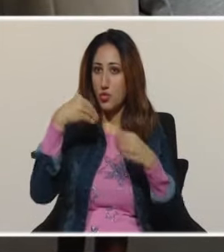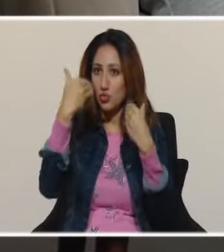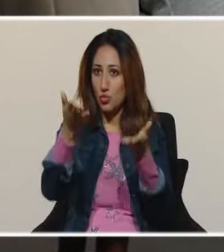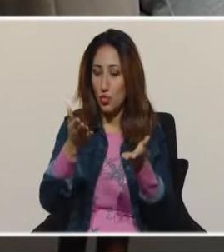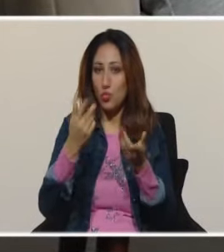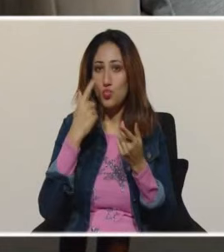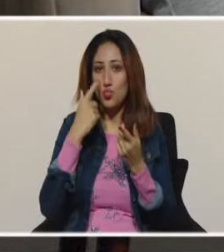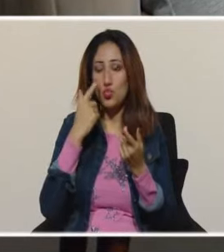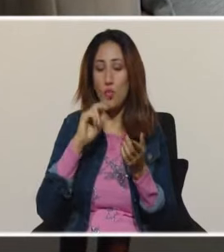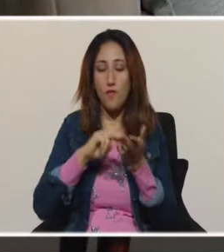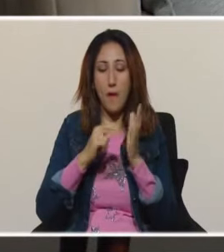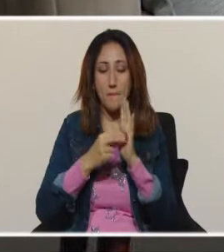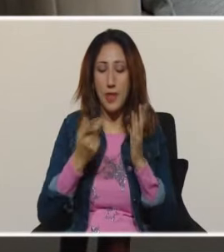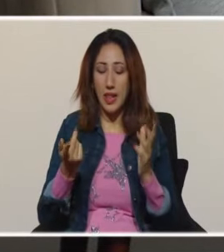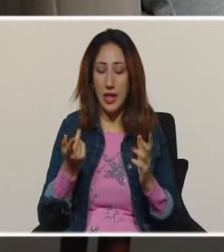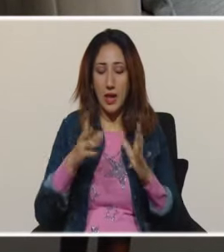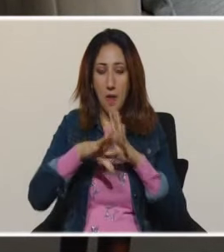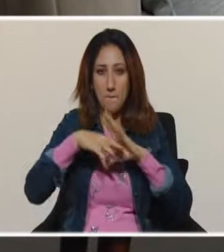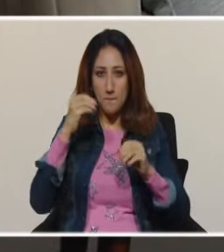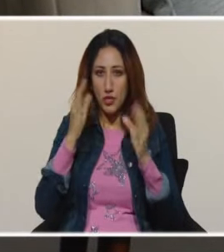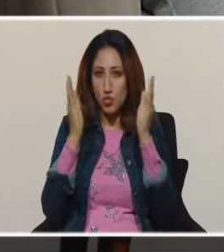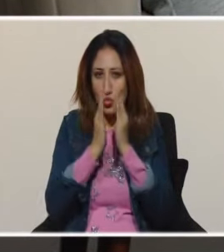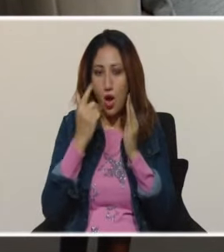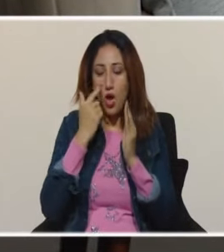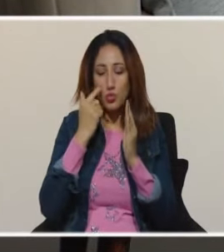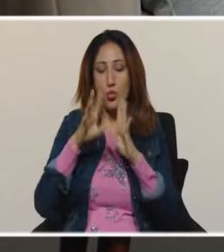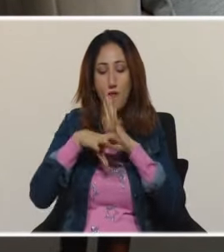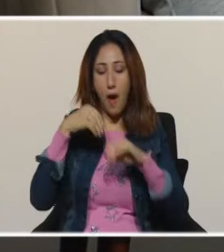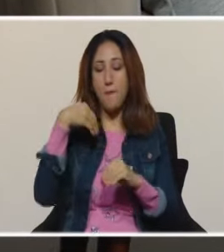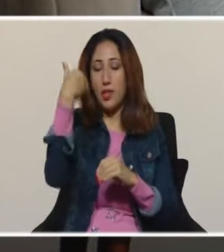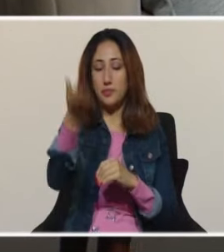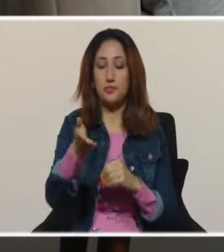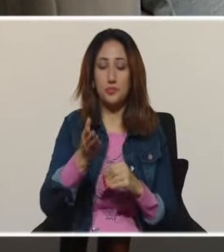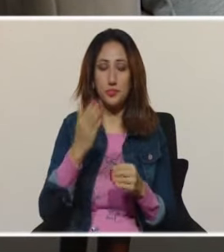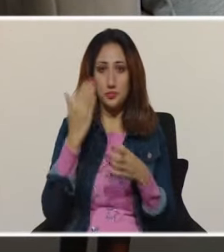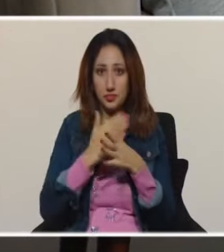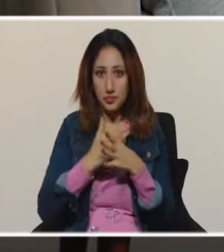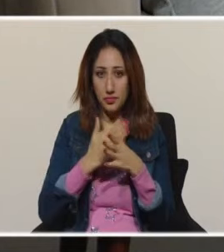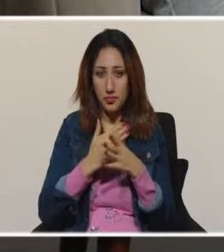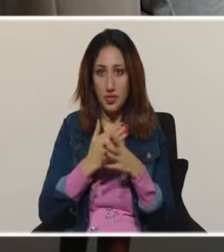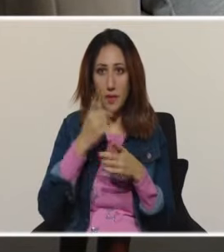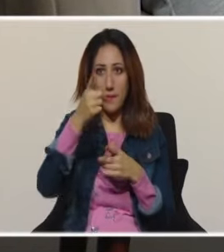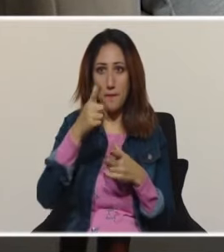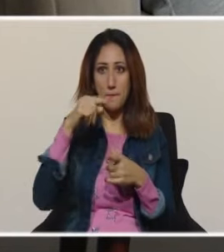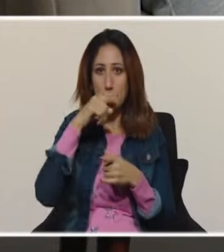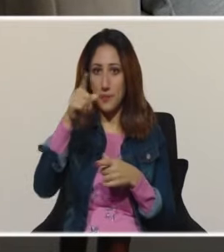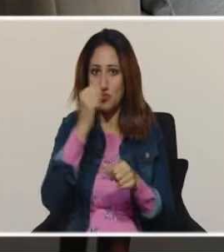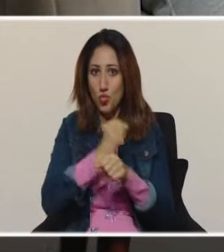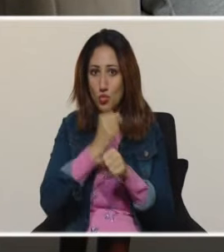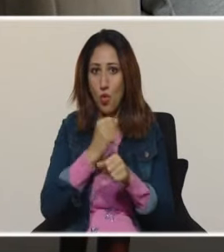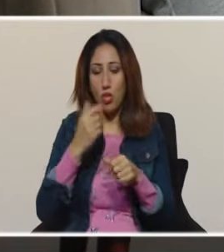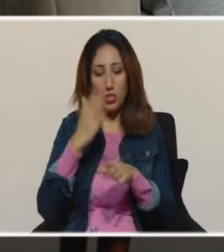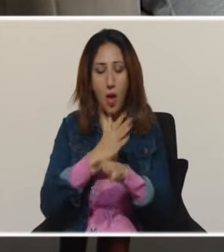الاسره بتاعته تقدر تبيعها مثلا كمشروع صغير يعني، وبحيث ان احنا نحاول نخفف العبء على نوره، يعني نوره كده